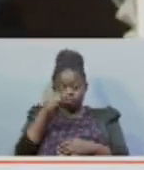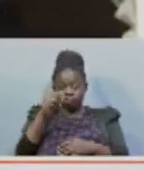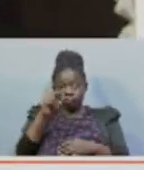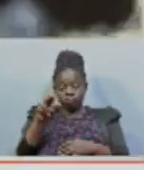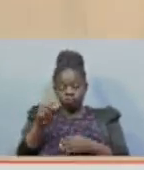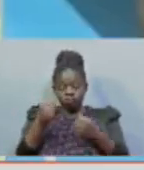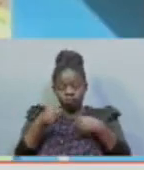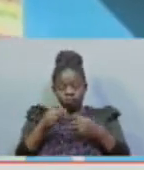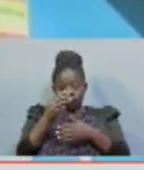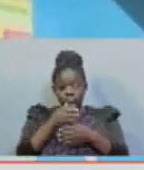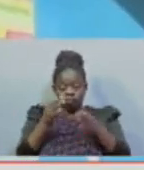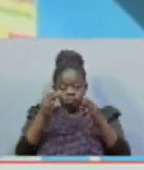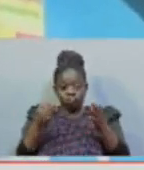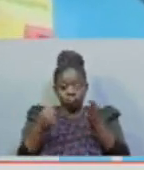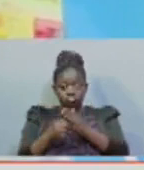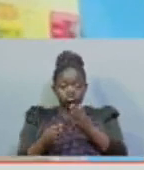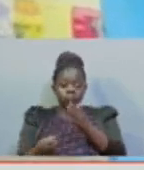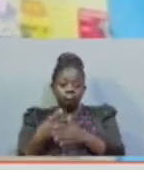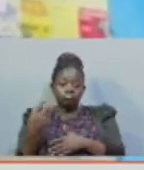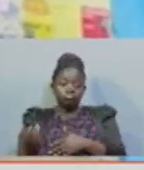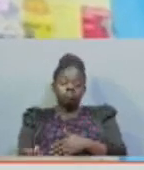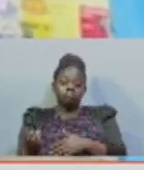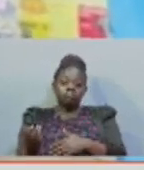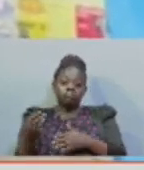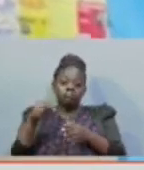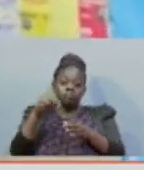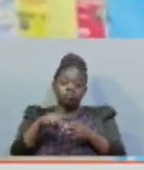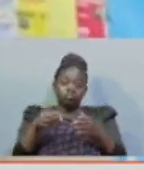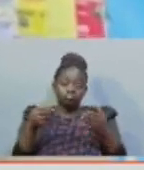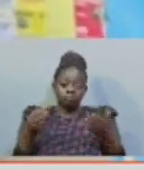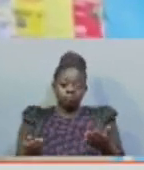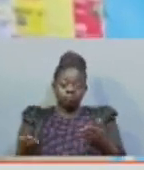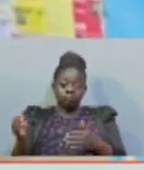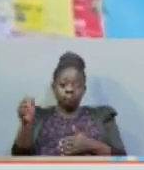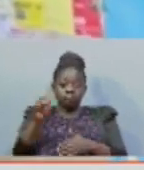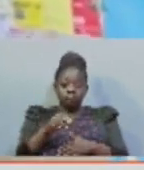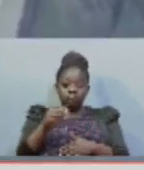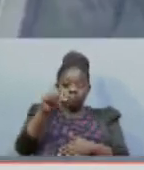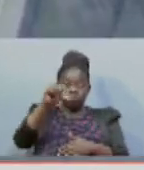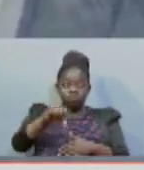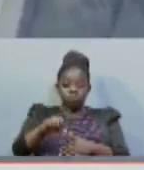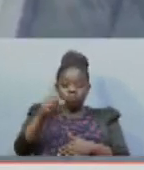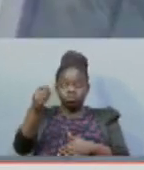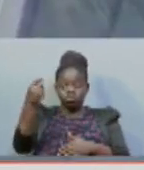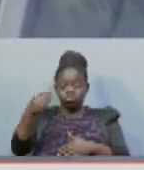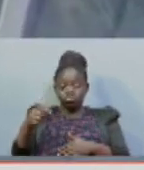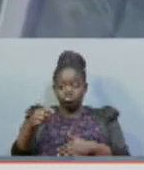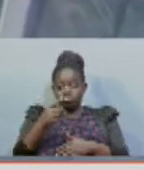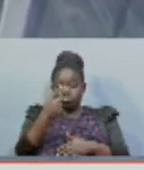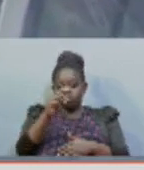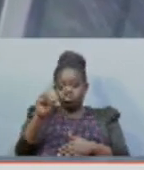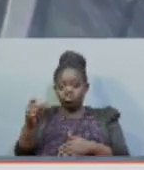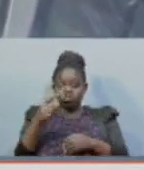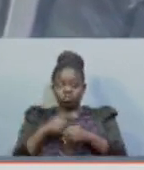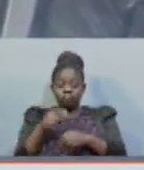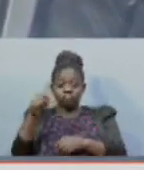kwa kuchigakula Otolo nuluvide kune jikila nicha mafuta gatali malongose Okulinyo kwa kudula chenda mkau kutuka kudula chikumwemo Mubanga